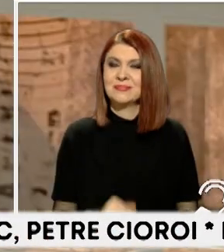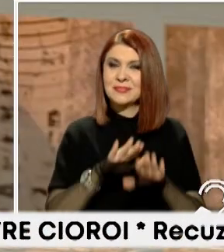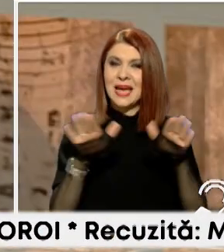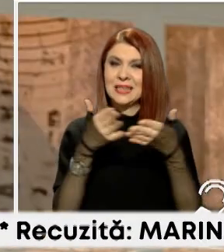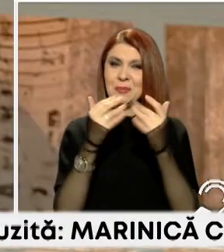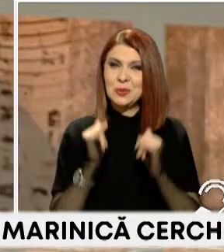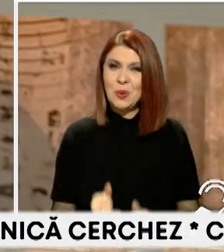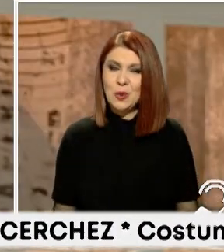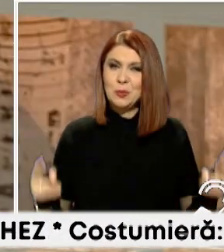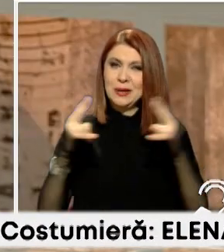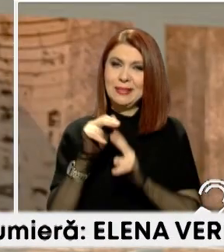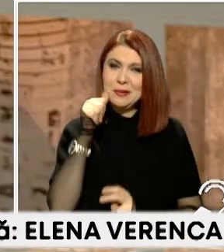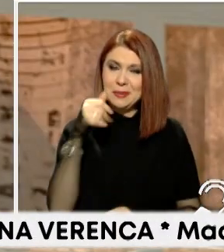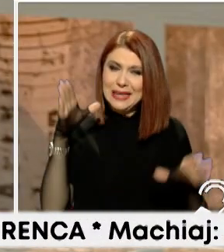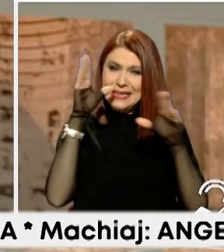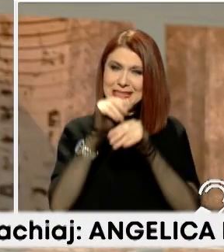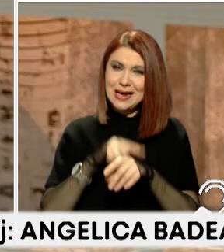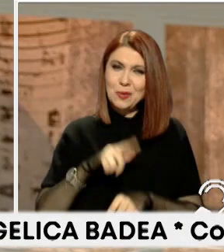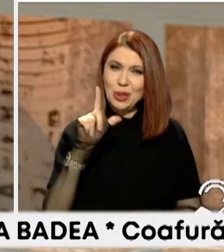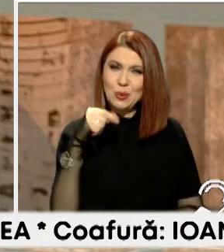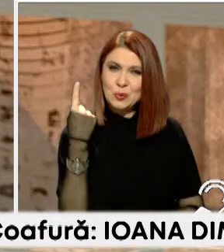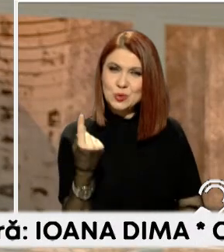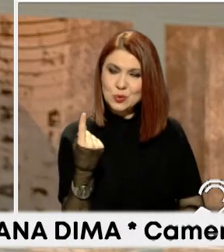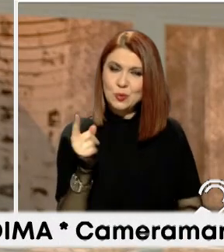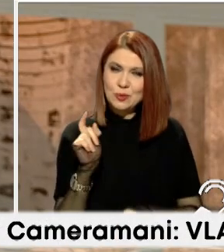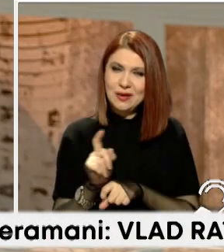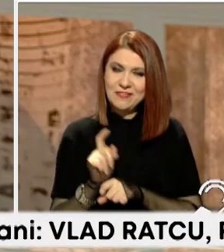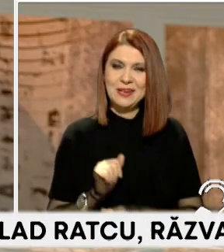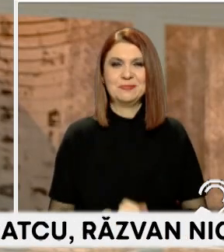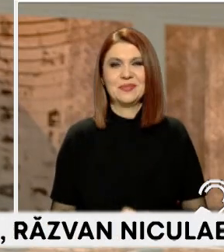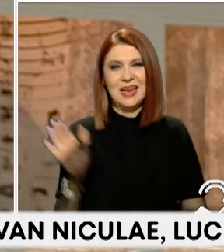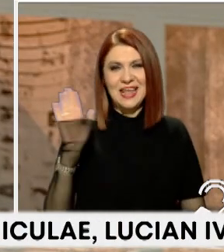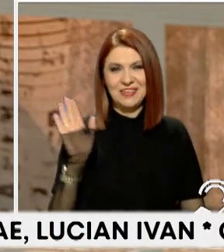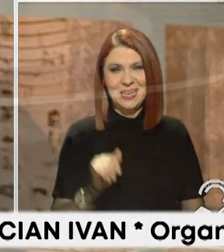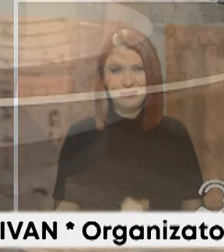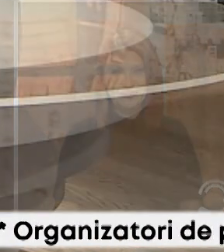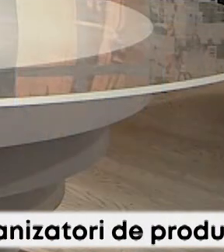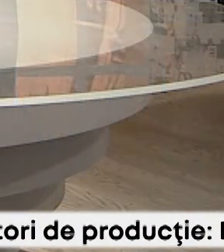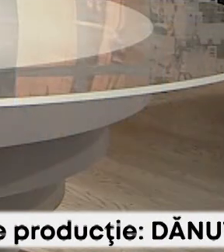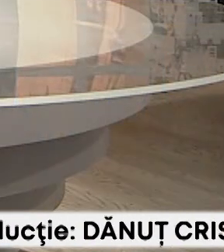Atât pentru astăzi, vă dăm întâlnire și mâine la Jurnalul Cultural, tot de la ora 21. La revedere!